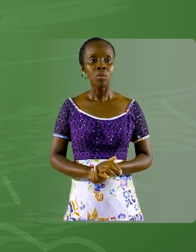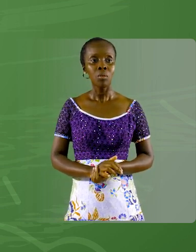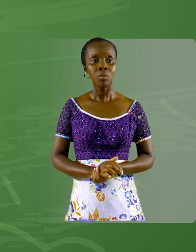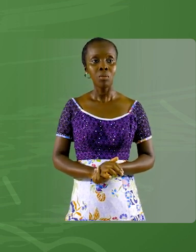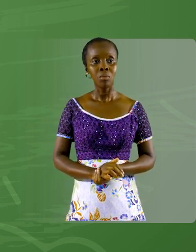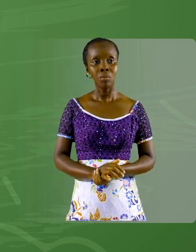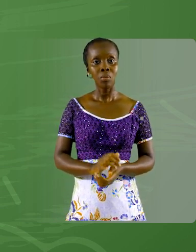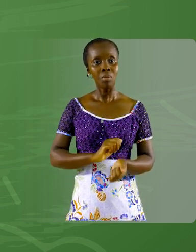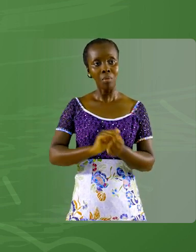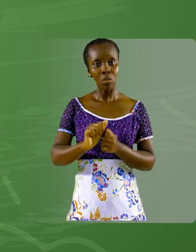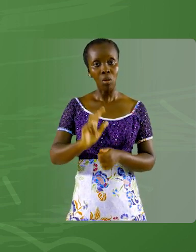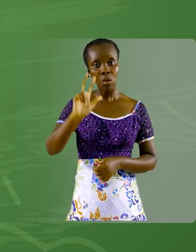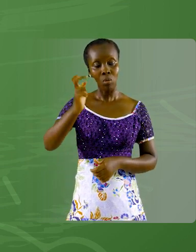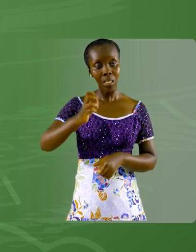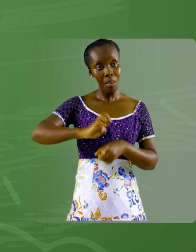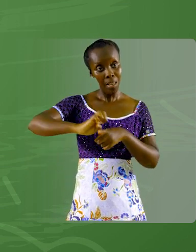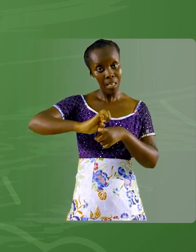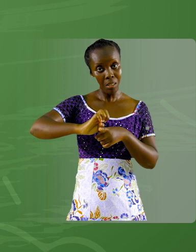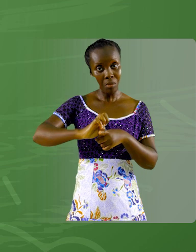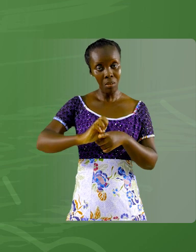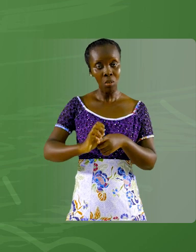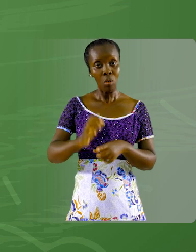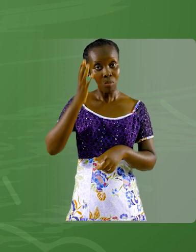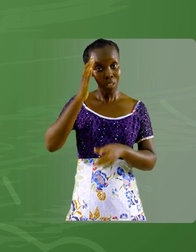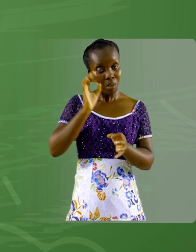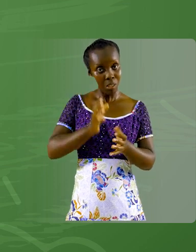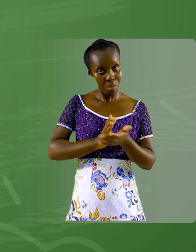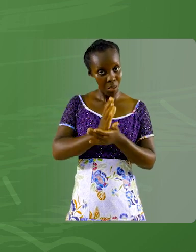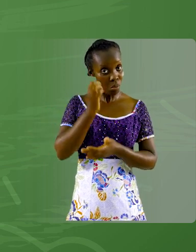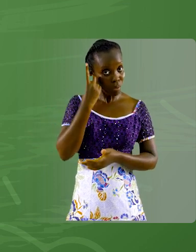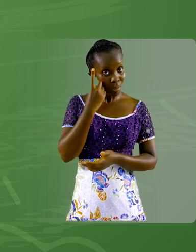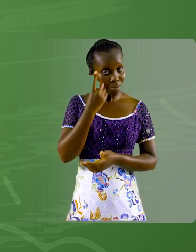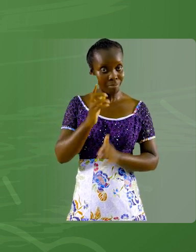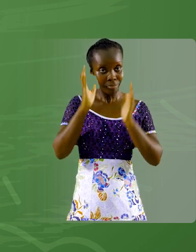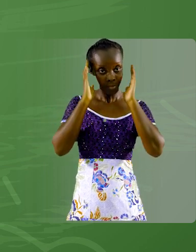notre troisième exercice pour vérifier votre compréhension.